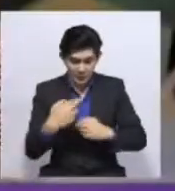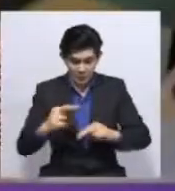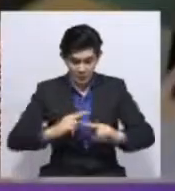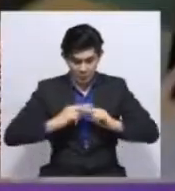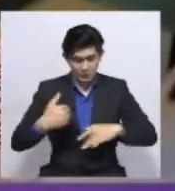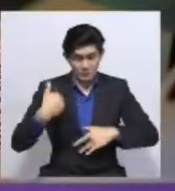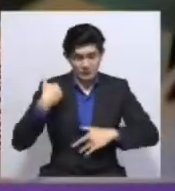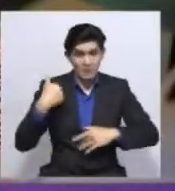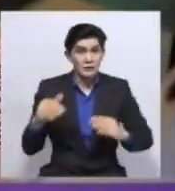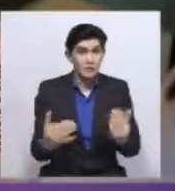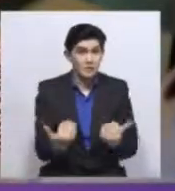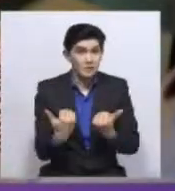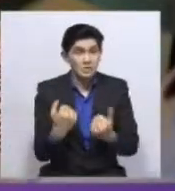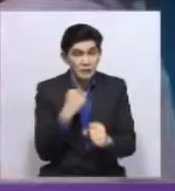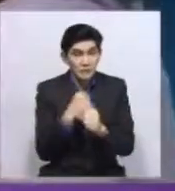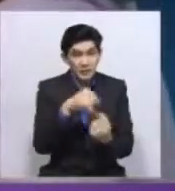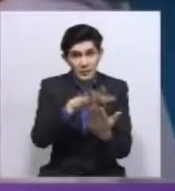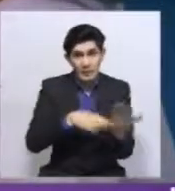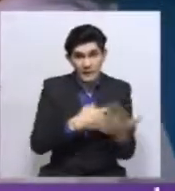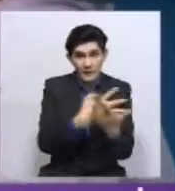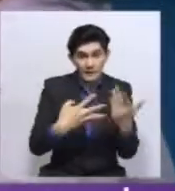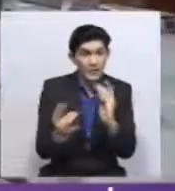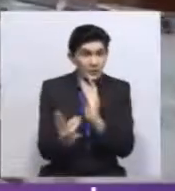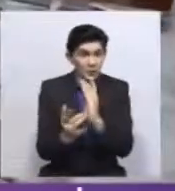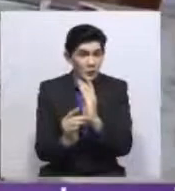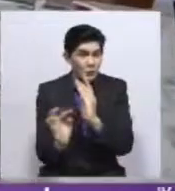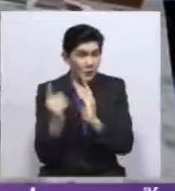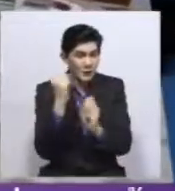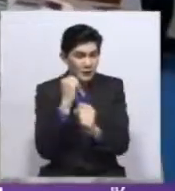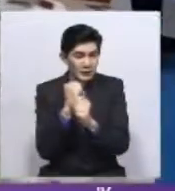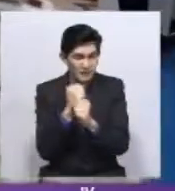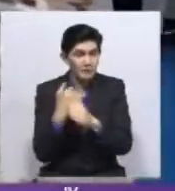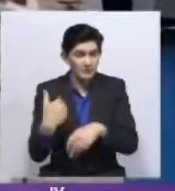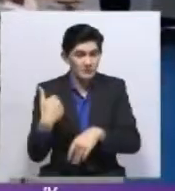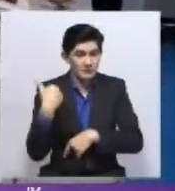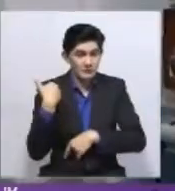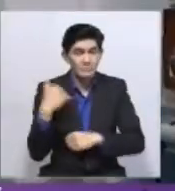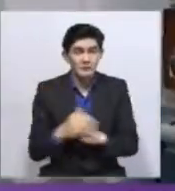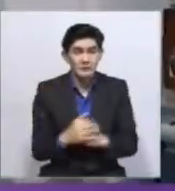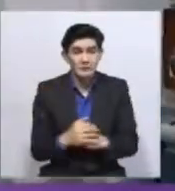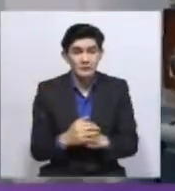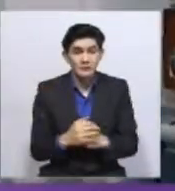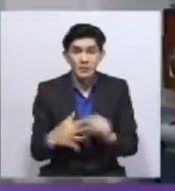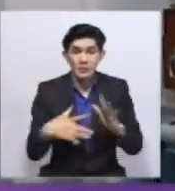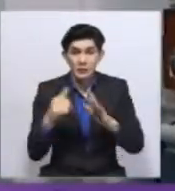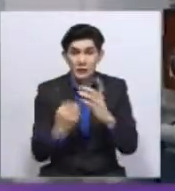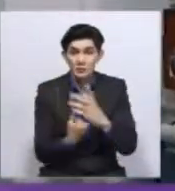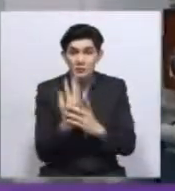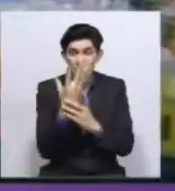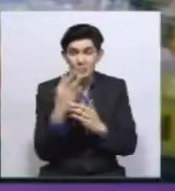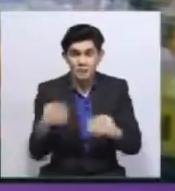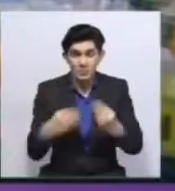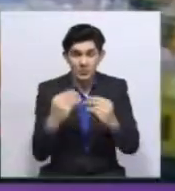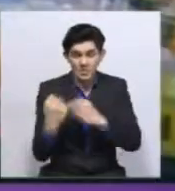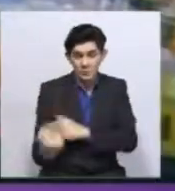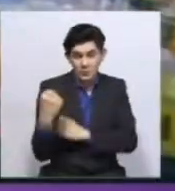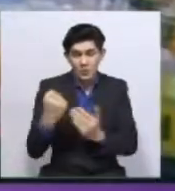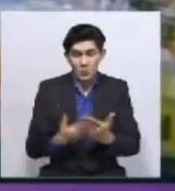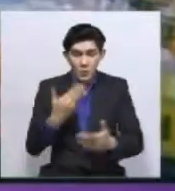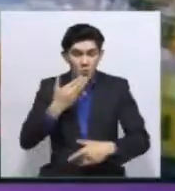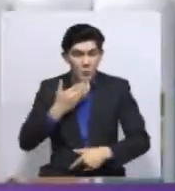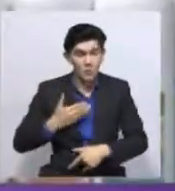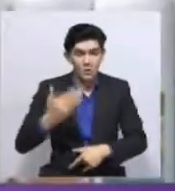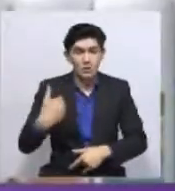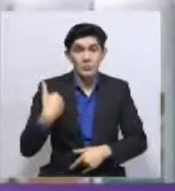แผนปัจจุบันโดยจัดทำแผนการสร้างนวัตกรรมและผลิตภัณฑ์จากสมุนไพรเพื่อความมั่นคงมั่งคั่ง